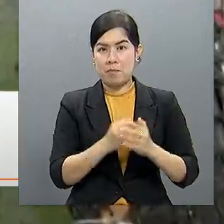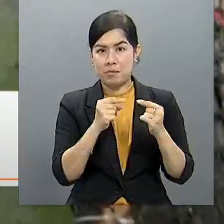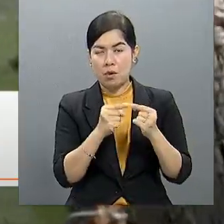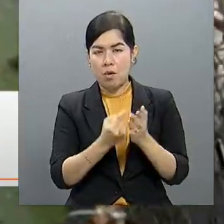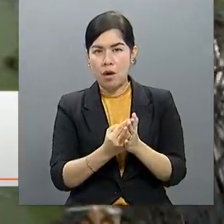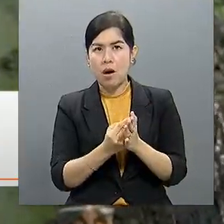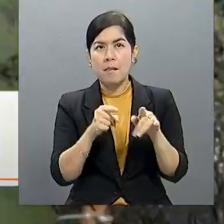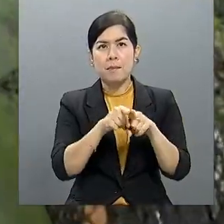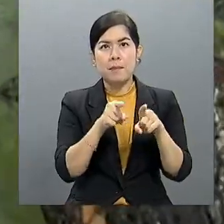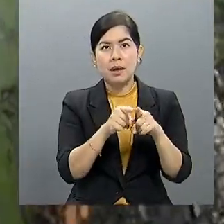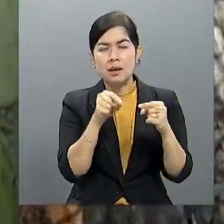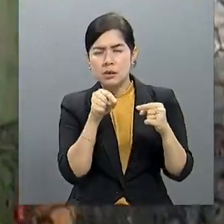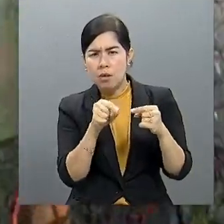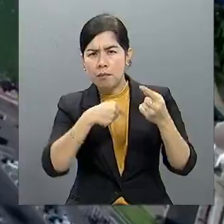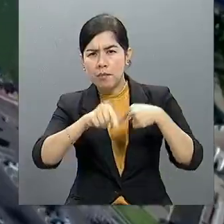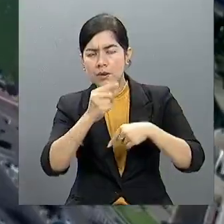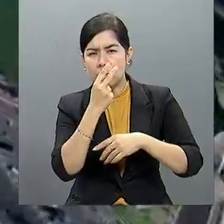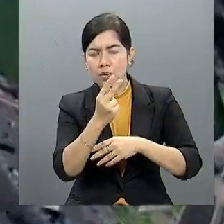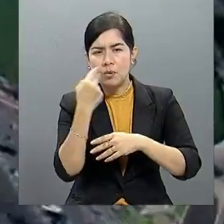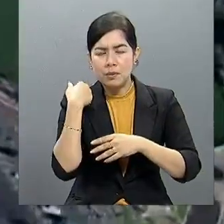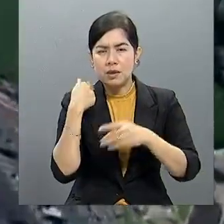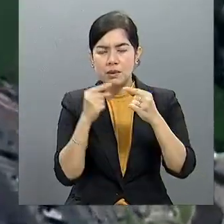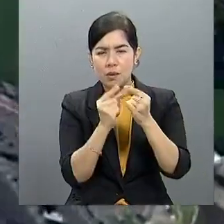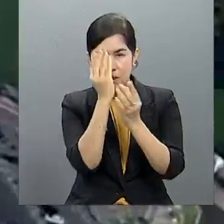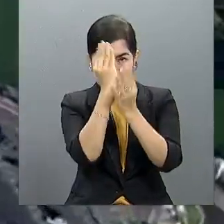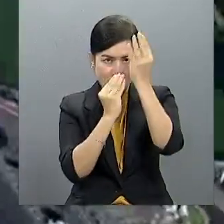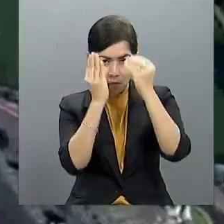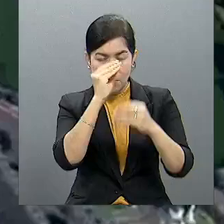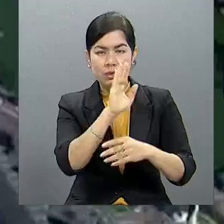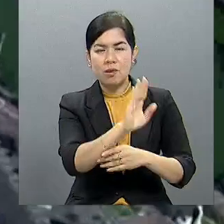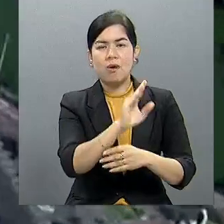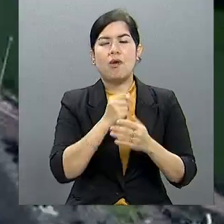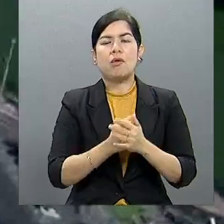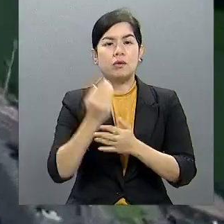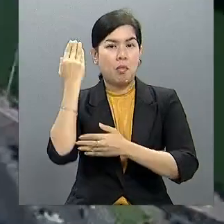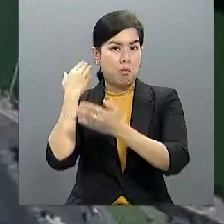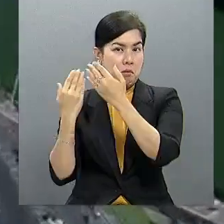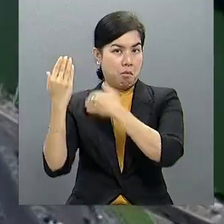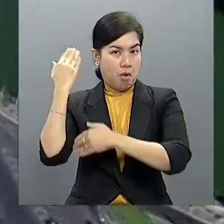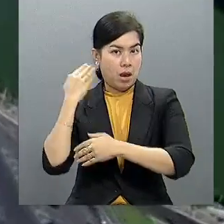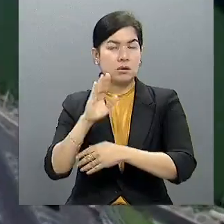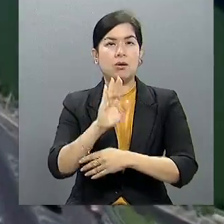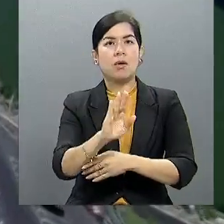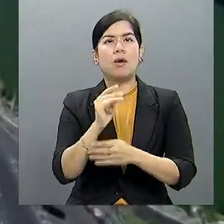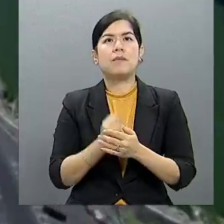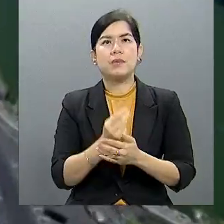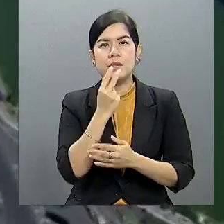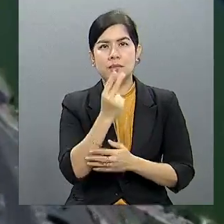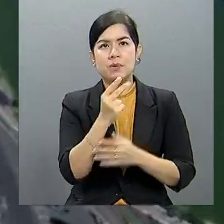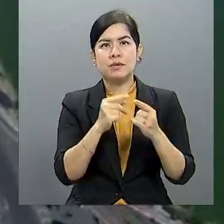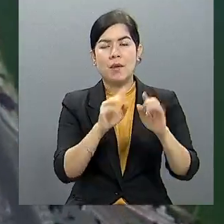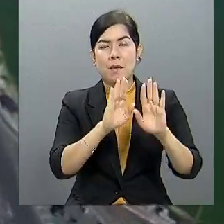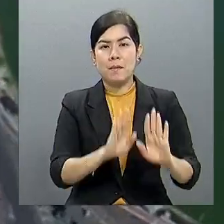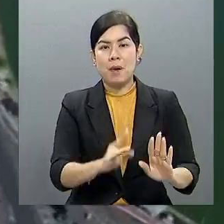กมต่ๆ ให้รวมนะครัมีอย่ทคผชมเหนอยู่นี้ อันนี้เนี่ยเป็ Skywalkแล้วก็สามารถโดวิได้ 360